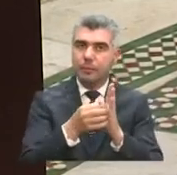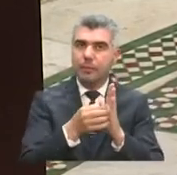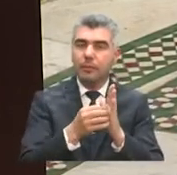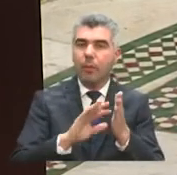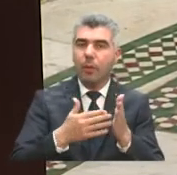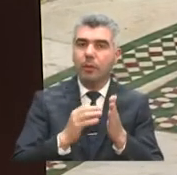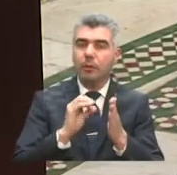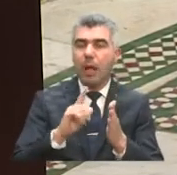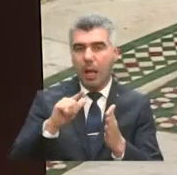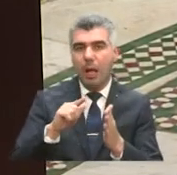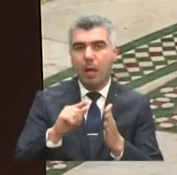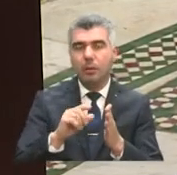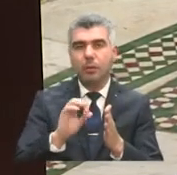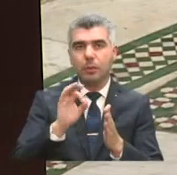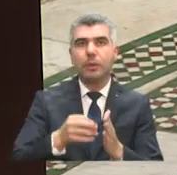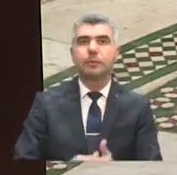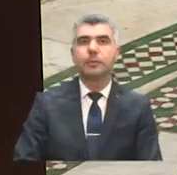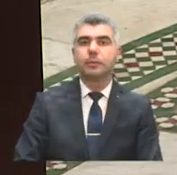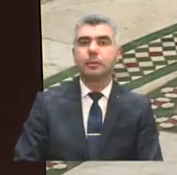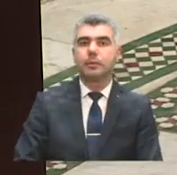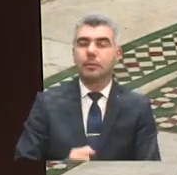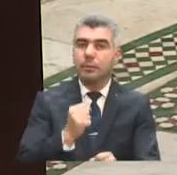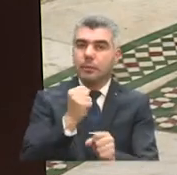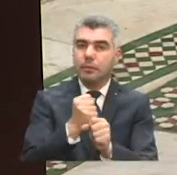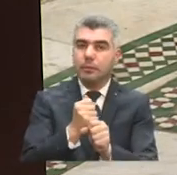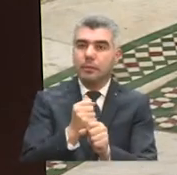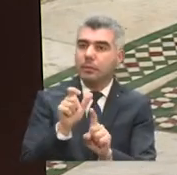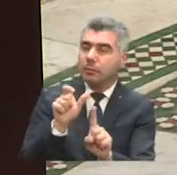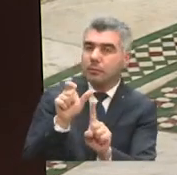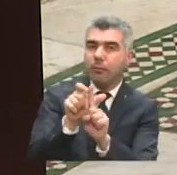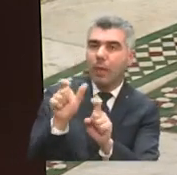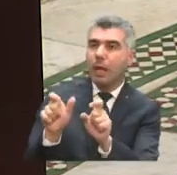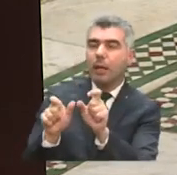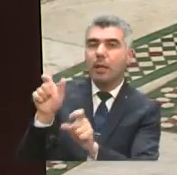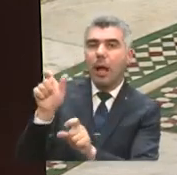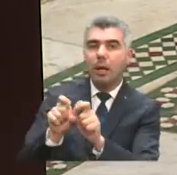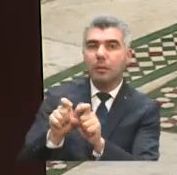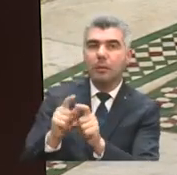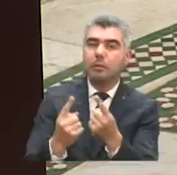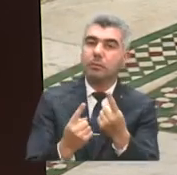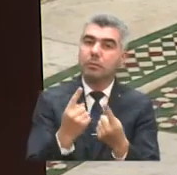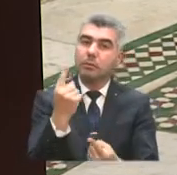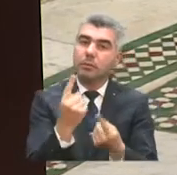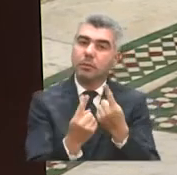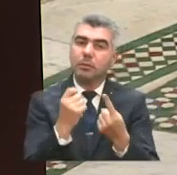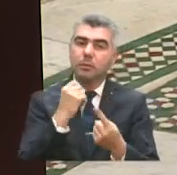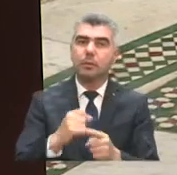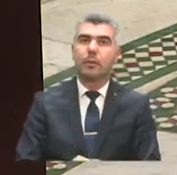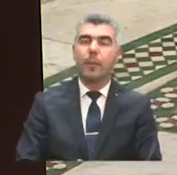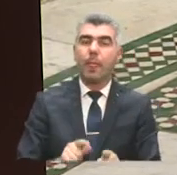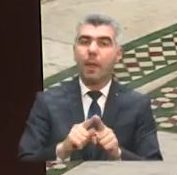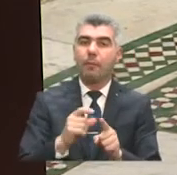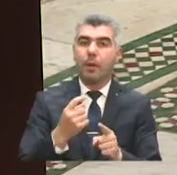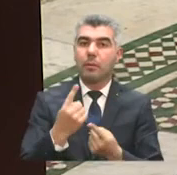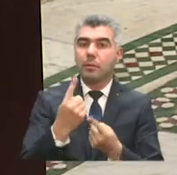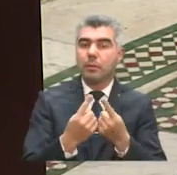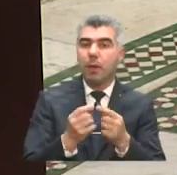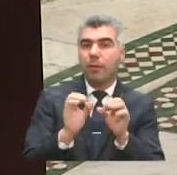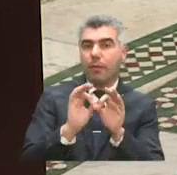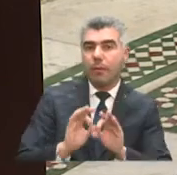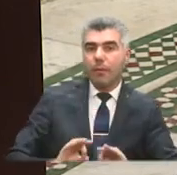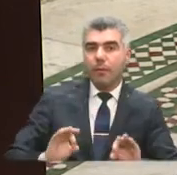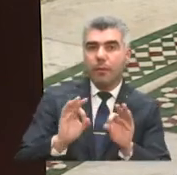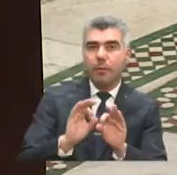ديالها القانوني موجود، وهذا معمول باش يحمي المواطن من التصرفات اللي تقدرها تكون يعني غير لائقه